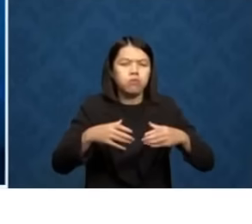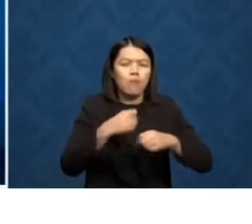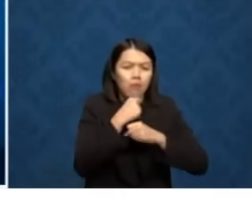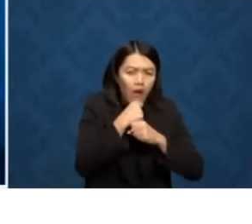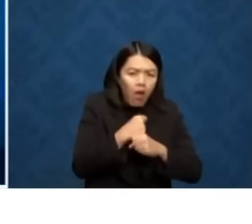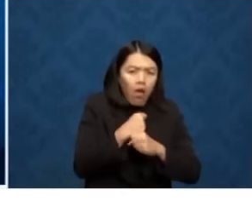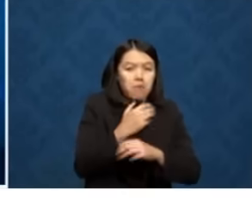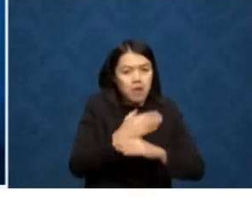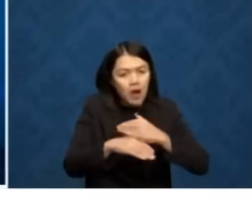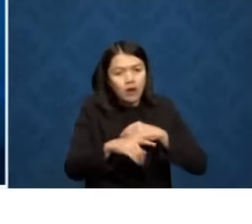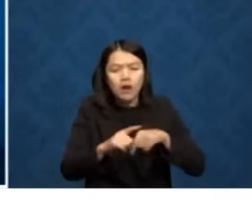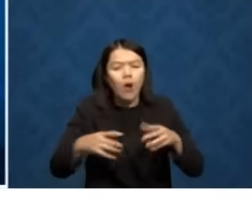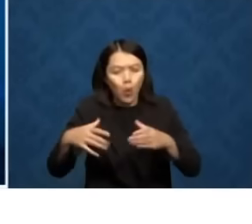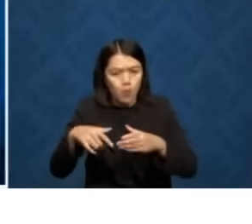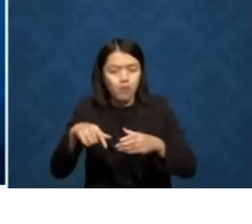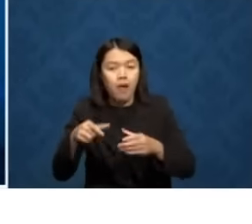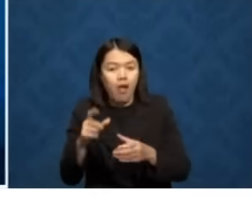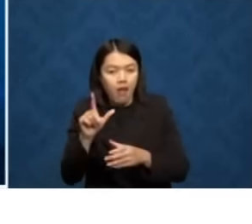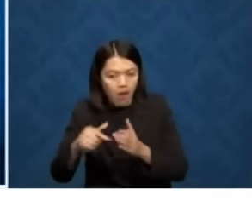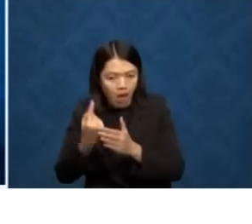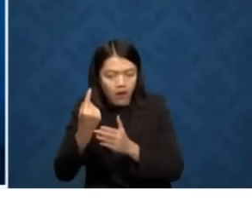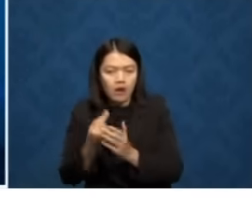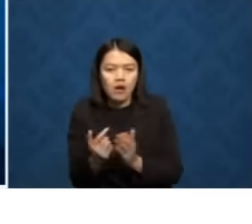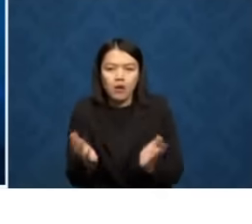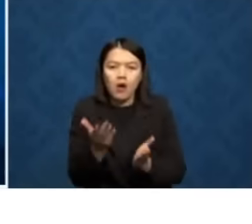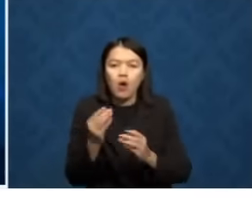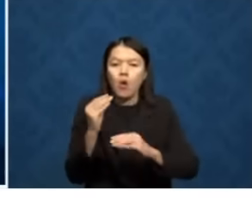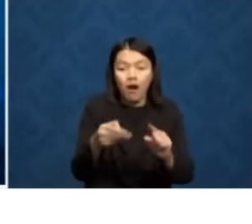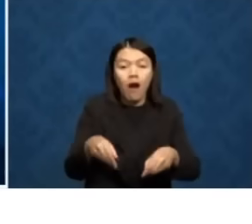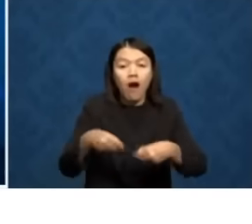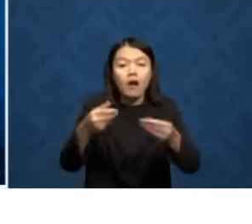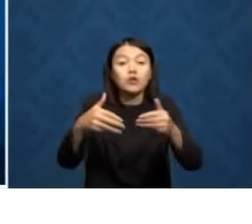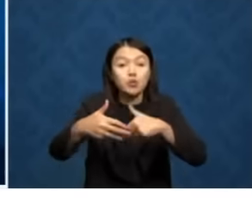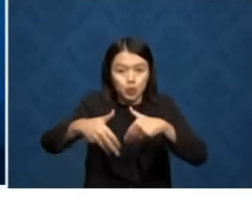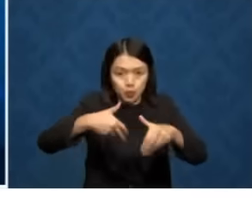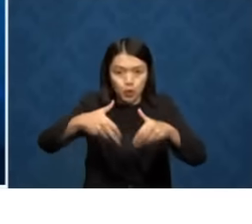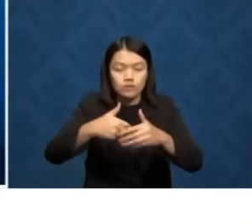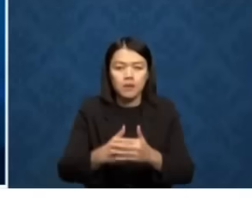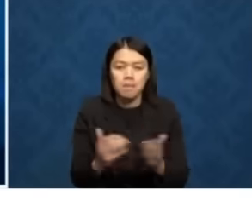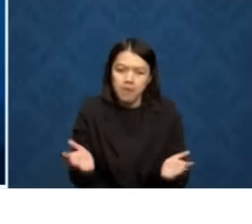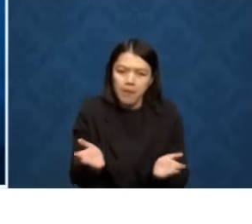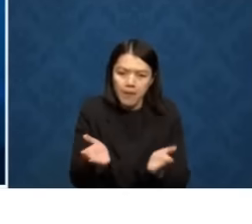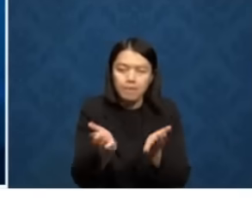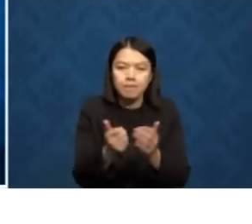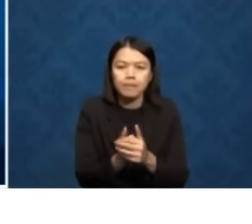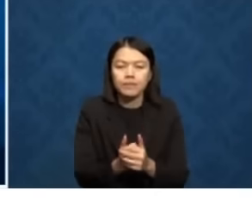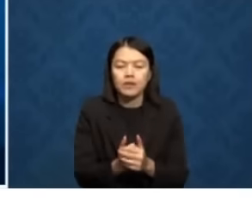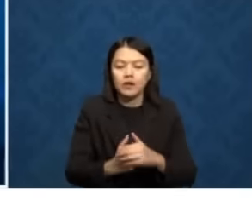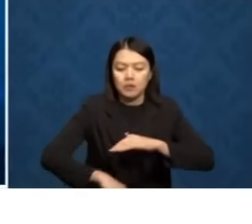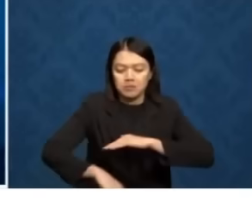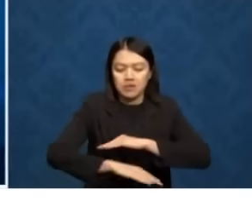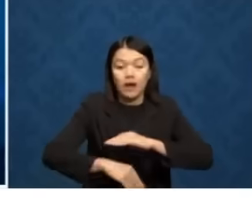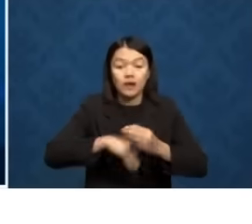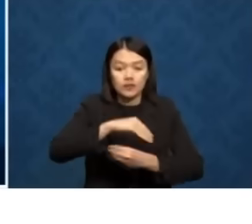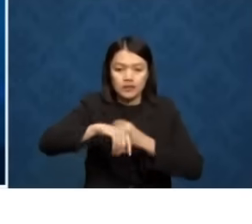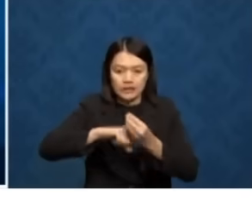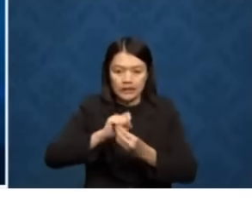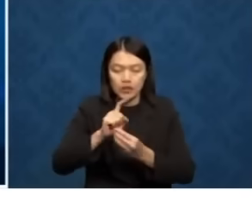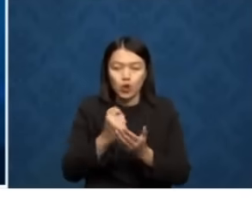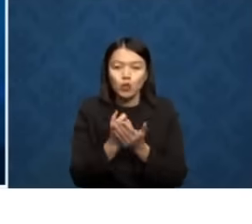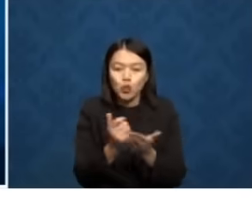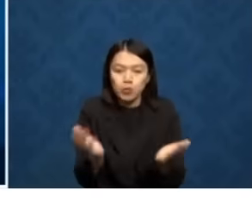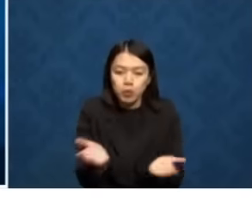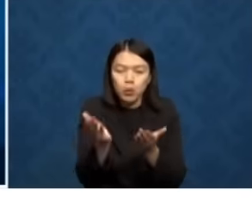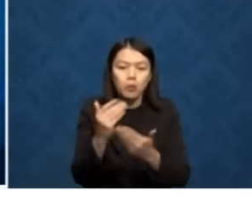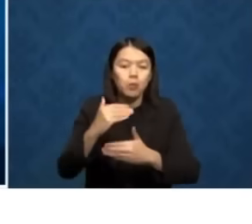ลำดับแรกและผลักดันโครงการ Digital walletซึ่งจะเป็นการวางรากฐานเศรษฐกิจดิจิตอล